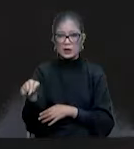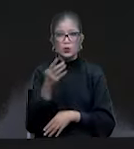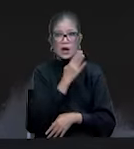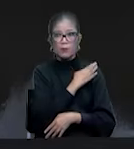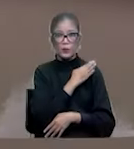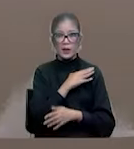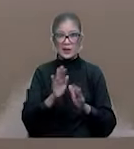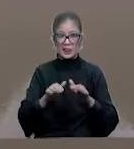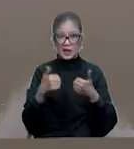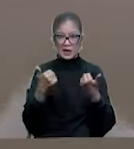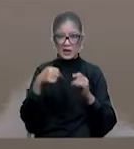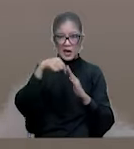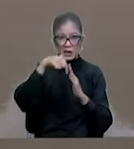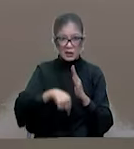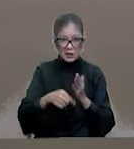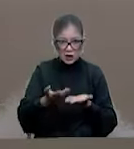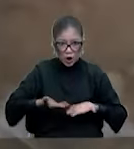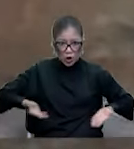Tangerang kondisinya kini menyeramkan.